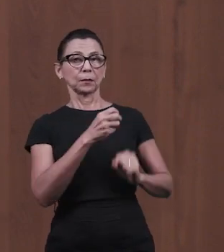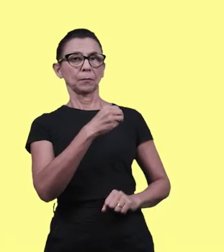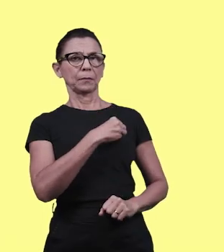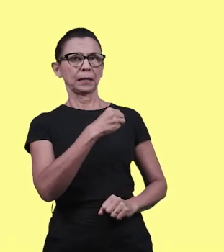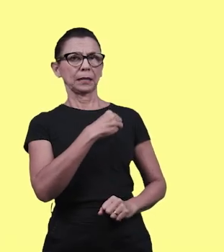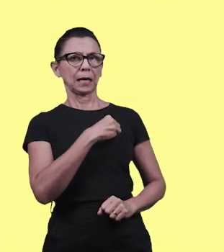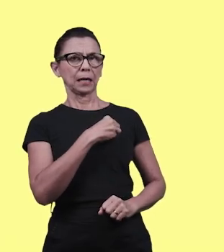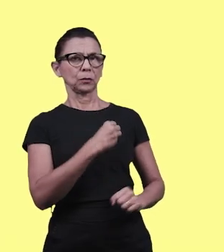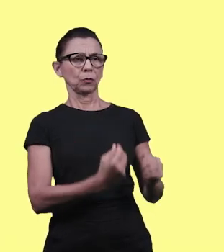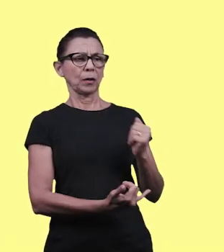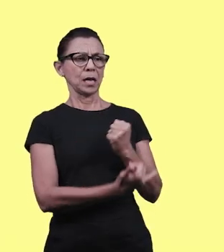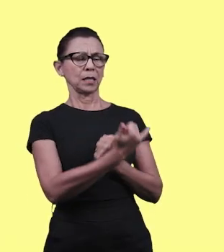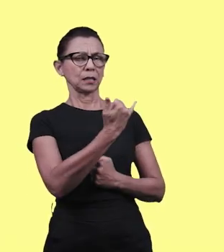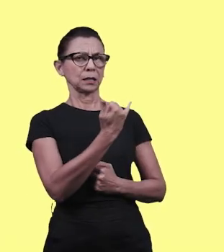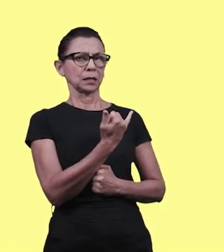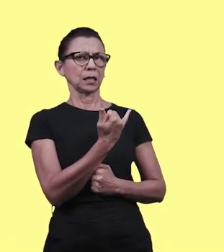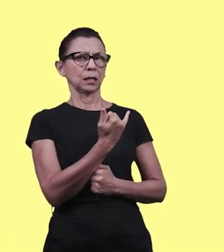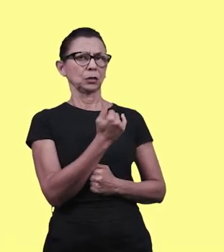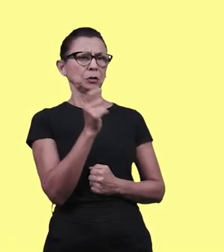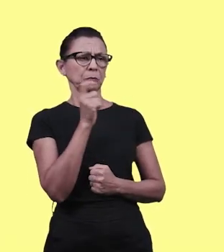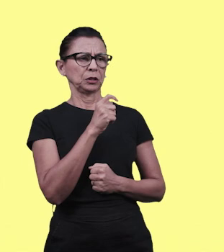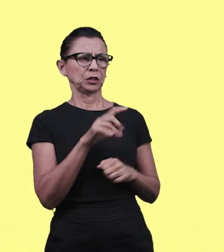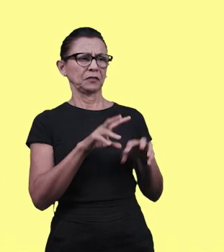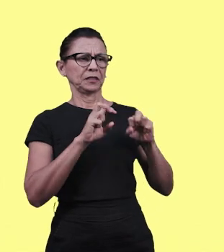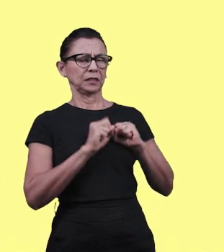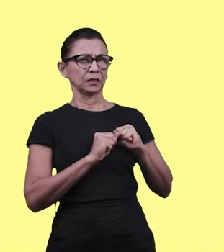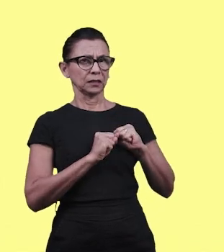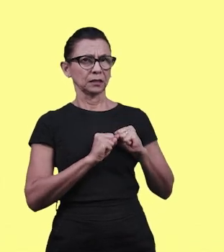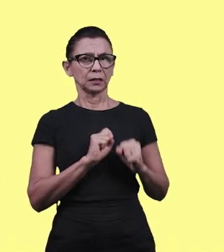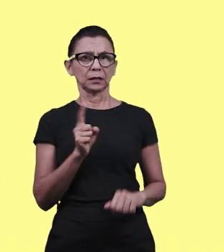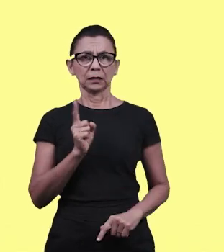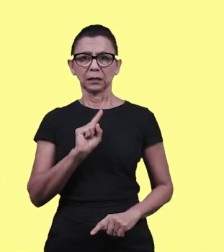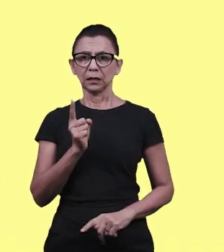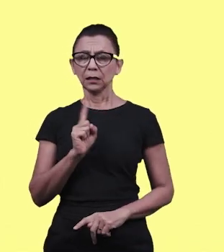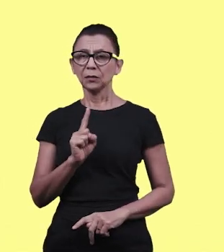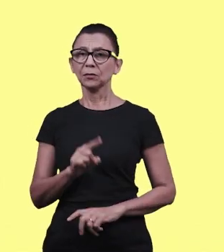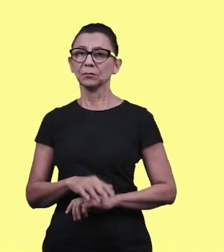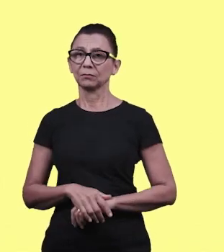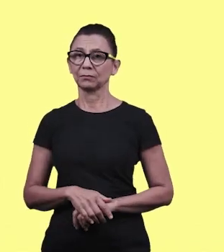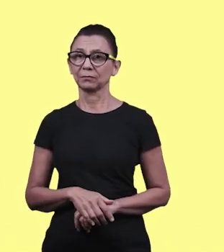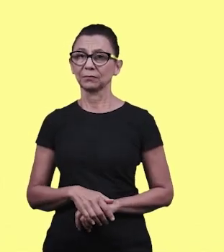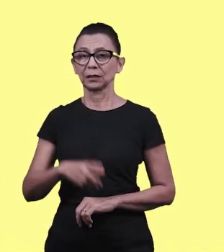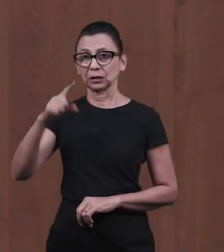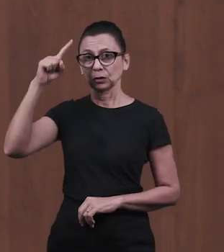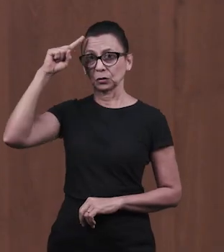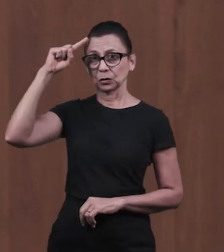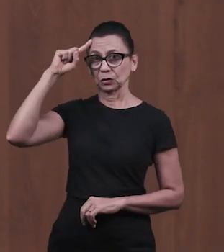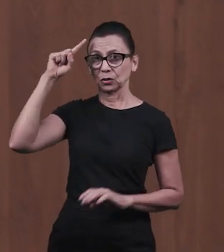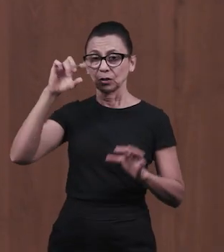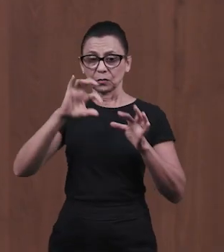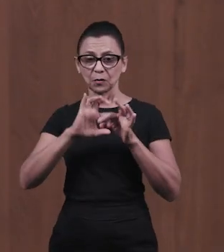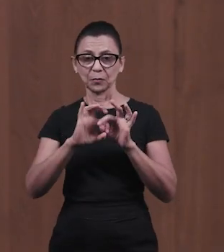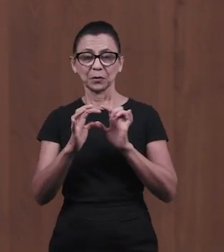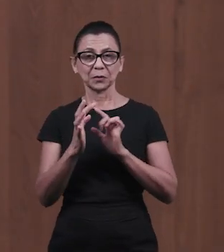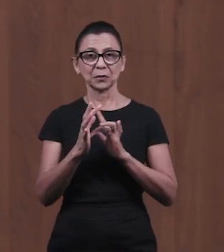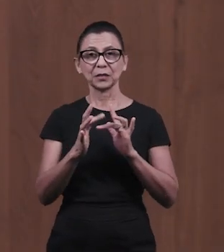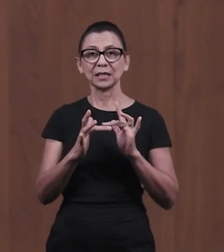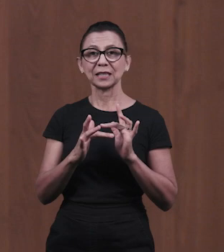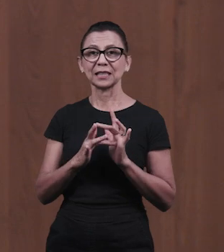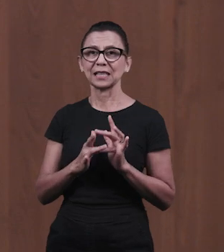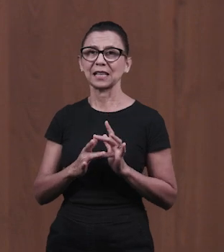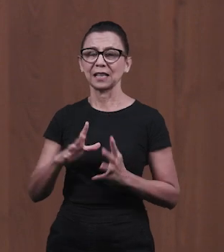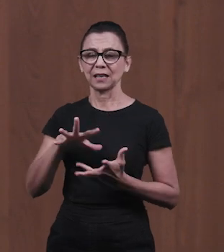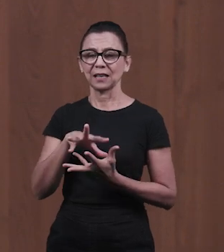сердце. Давайте каждый день питаться живым хлебом, Господом Иисусом. Этот чудесный хлеб укрепляет